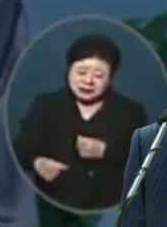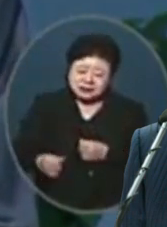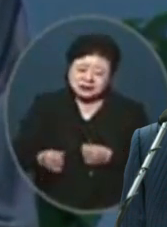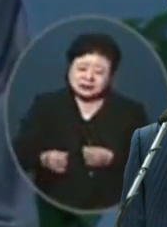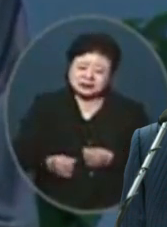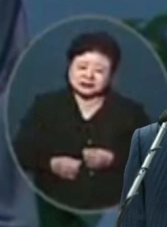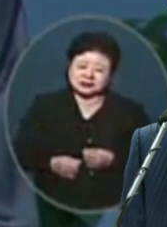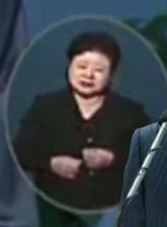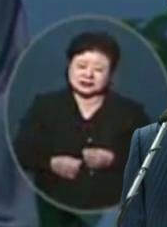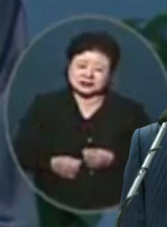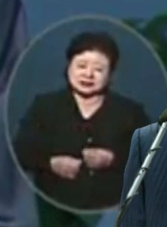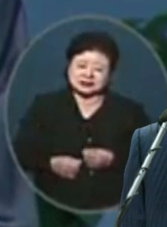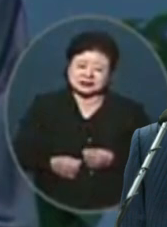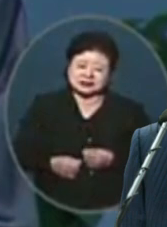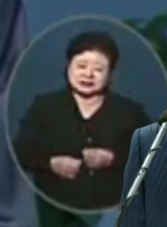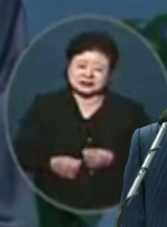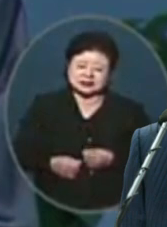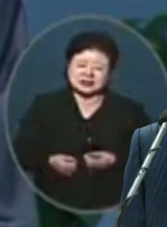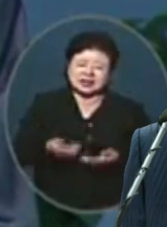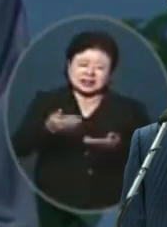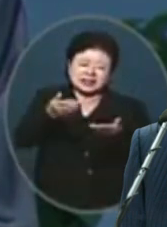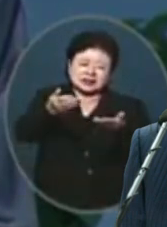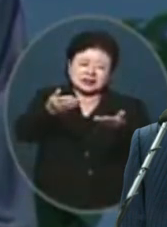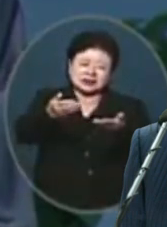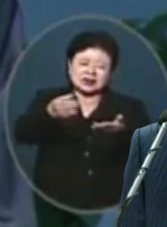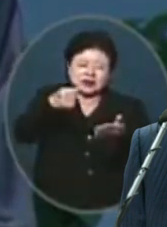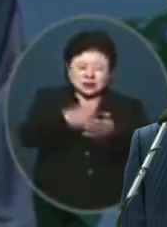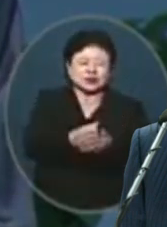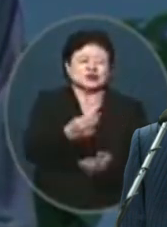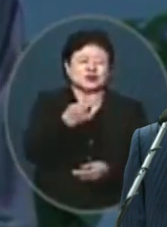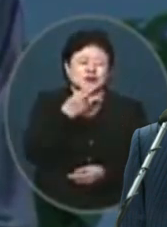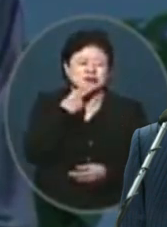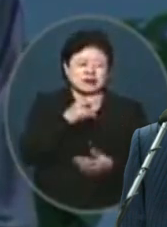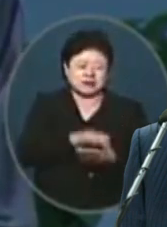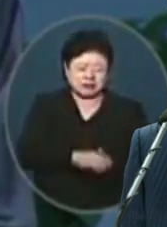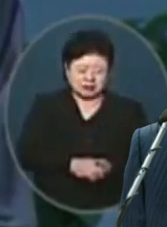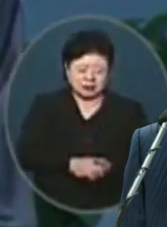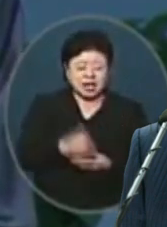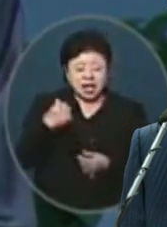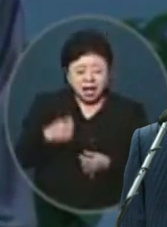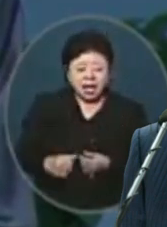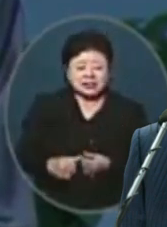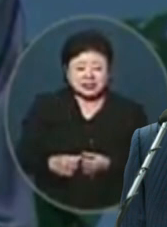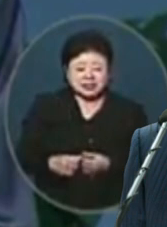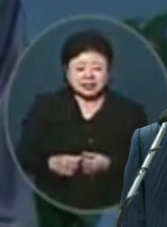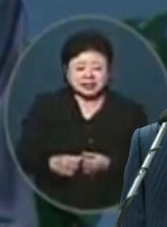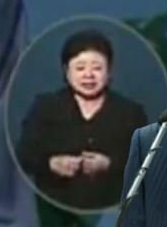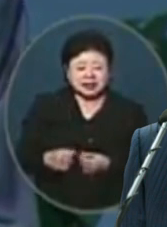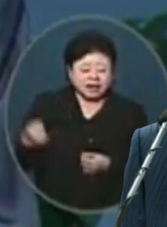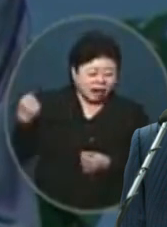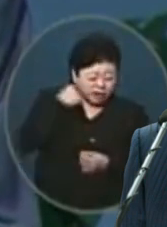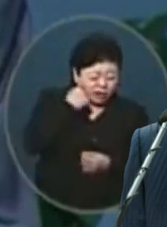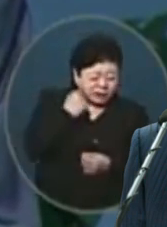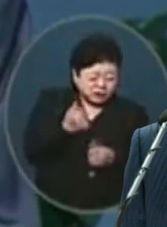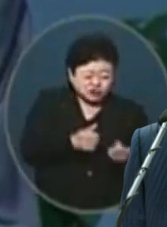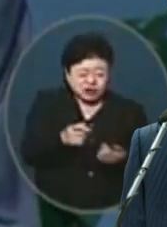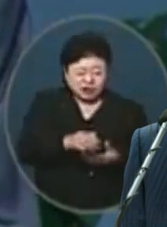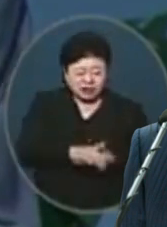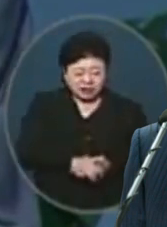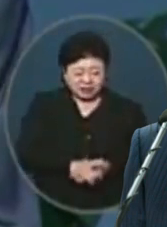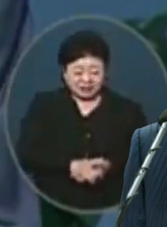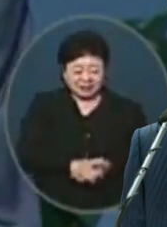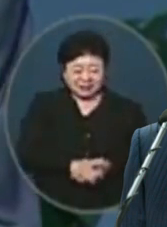아들을 갖다 놓을 용기도 없을 거냐. 아들에게 도로 얻어맞아서